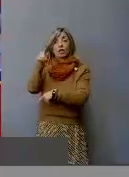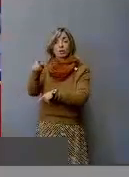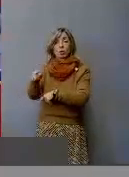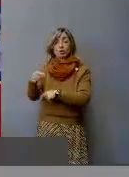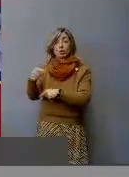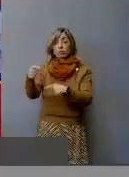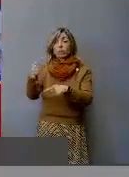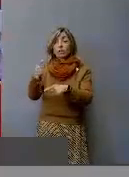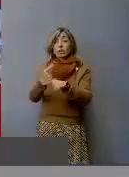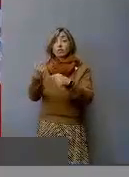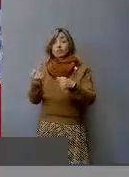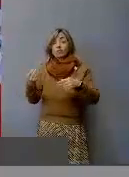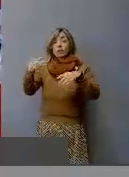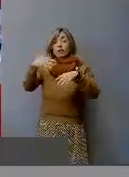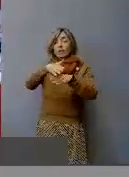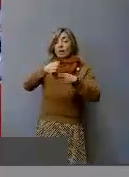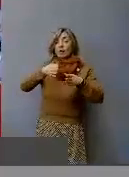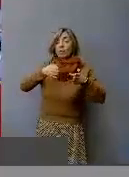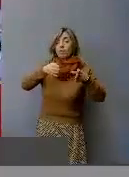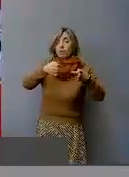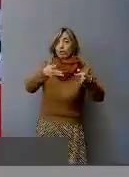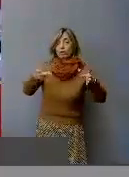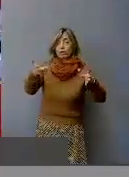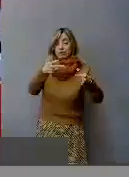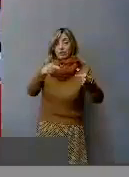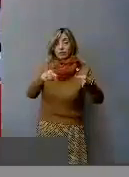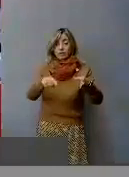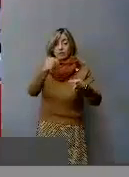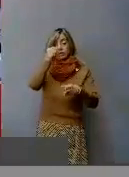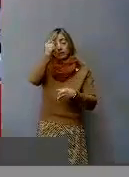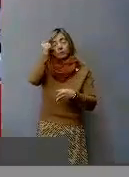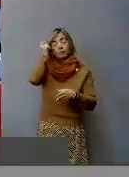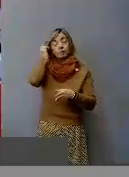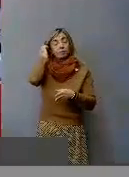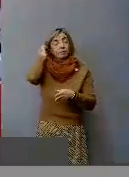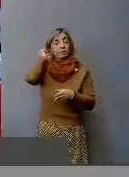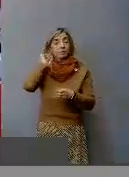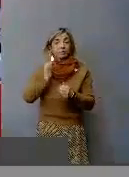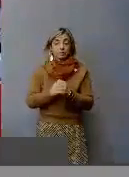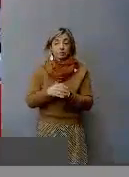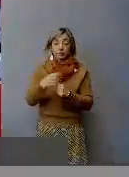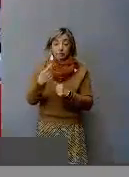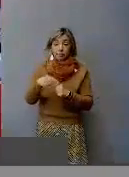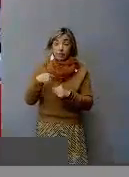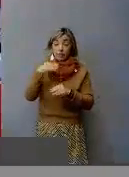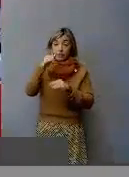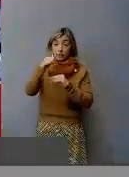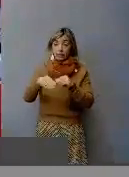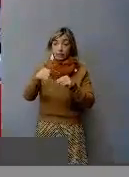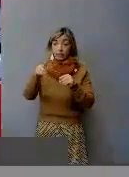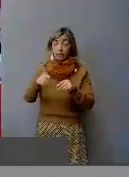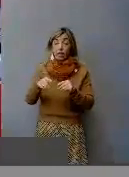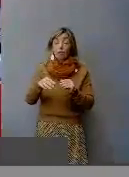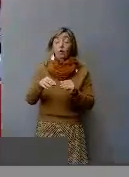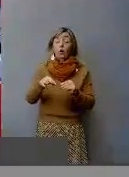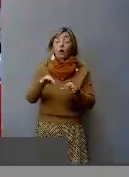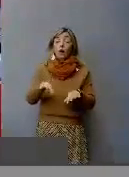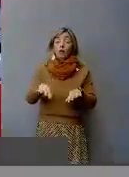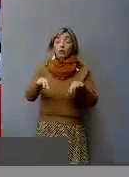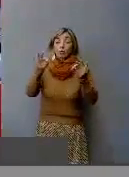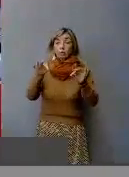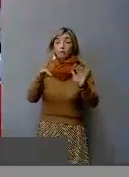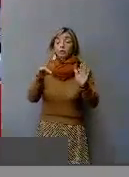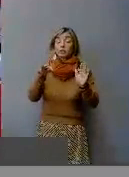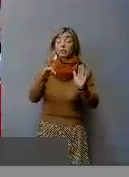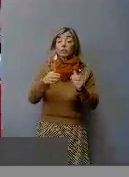in cui parliamo di servizi quindi noi chiediamo con questo una sospensiva ai sensi dell'articolo 17 comma 7 del regolamento